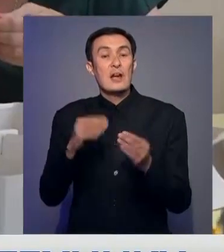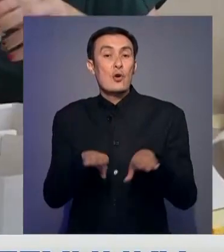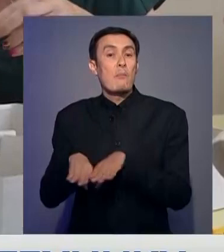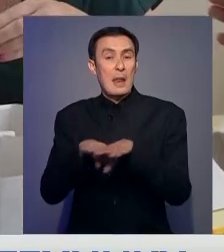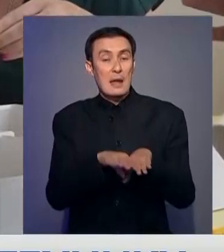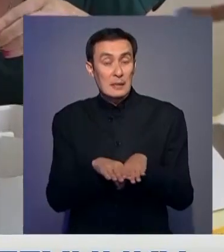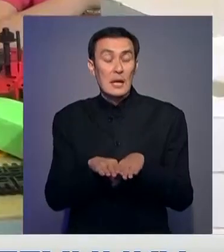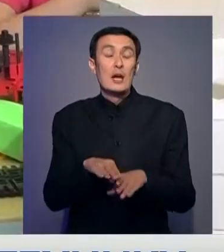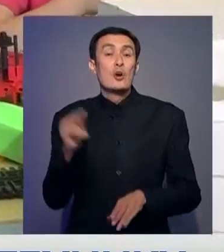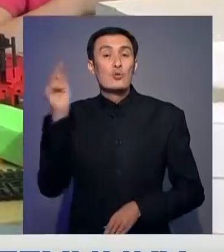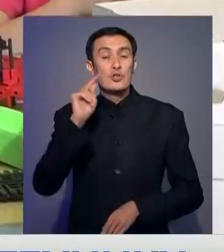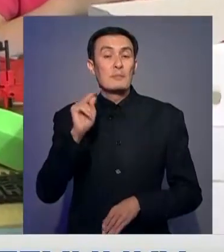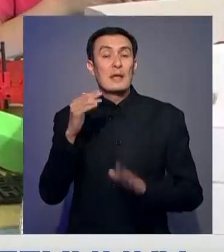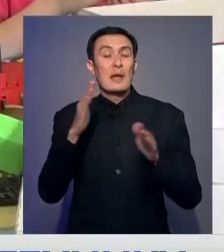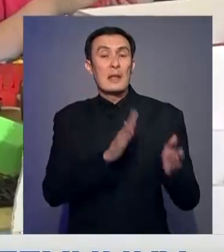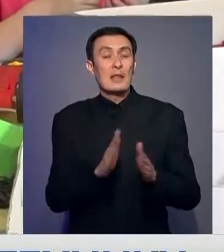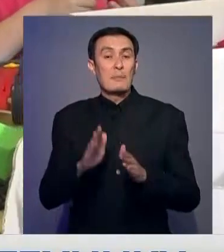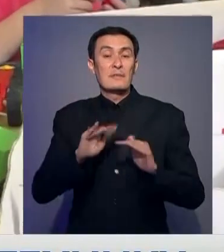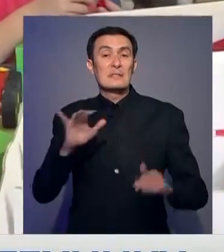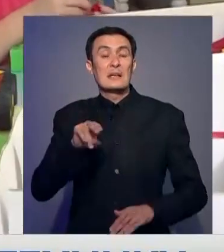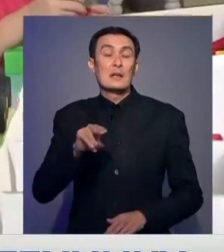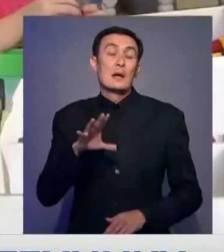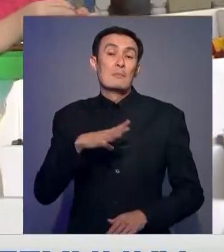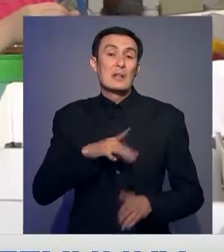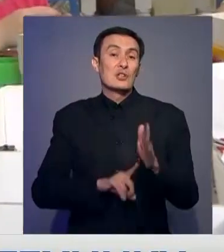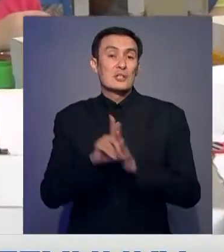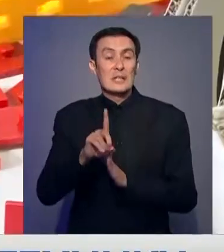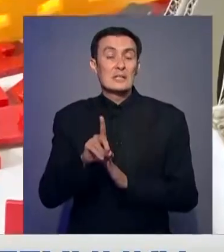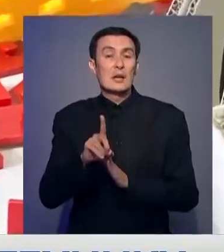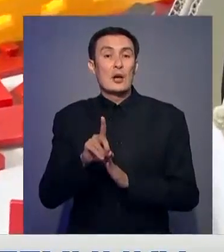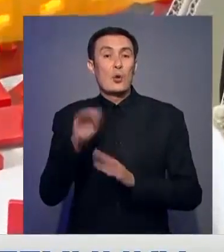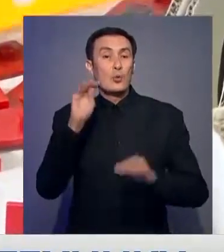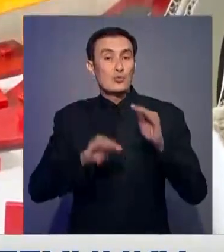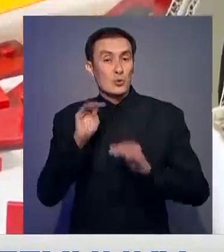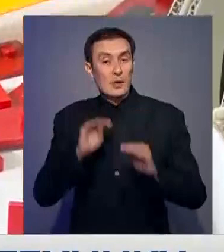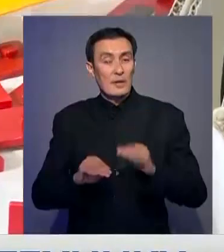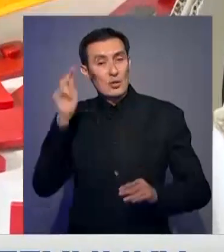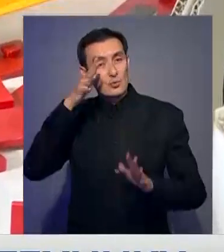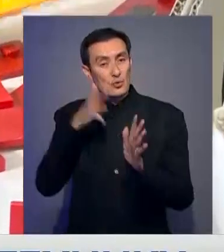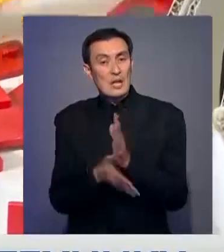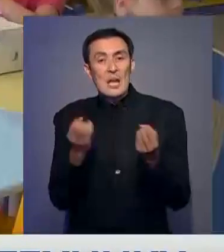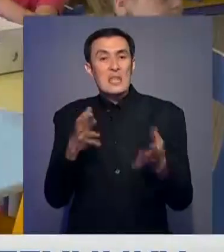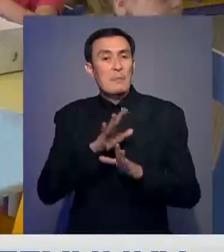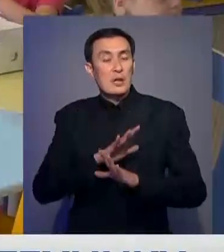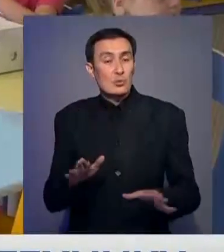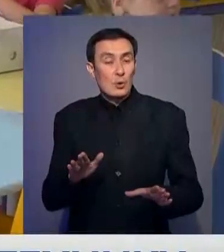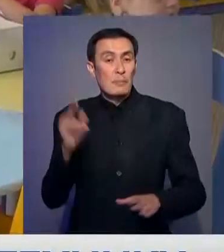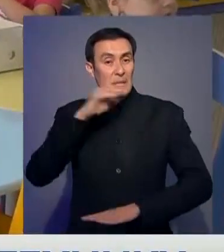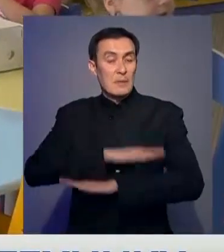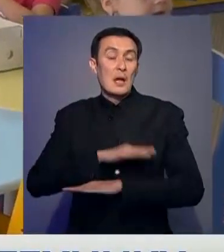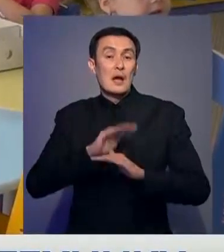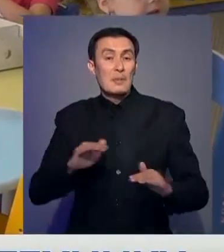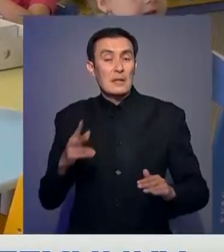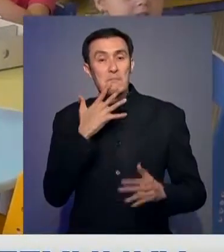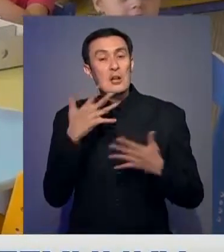комплекты. Первый учебный этап в детском саду «Журавушка» начался с конструирования. Изучить непростой, на первый взгляд, предмет малыши